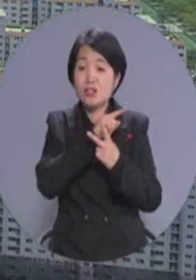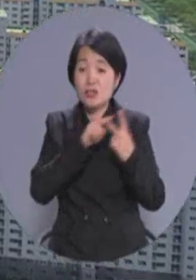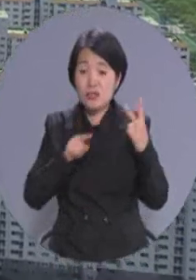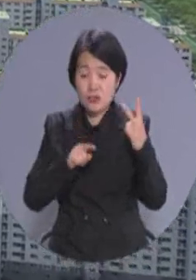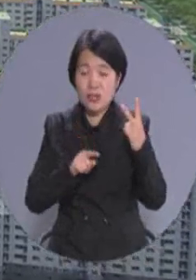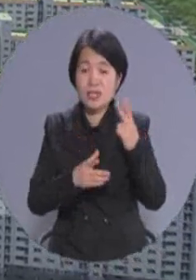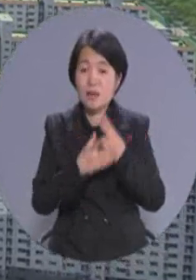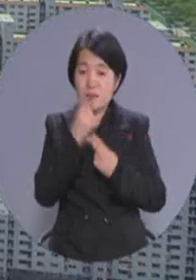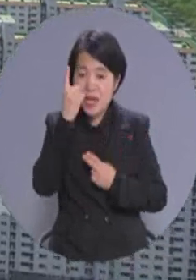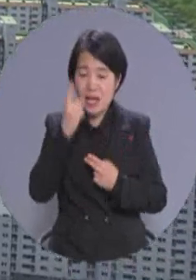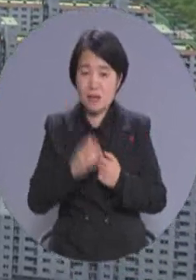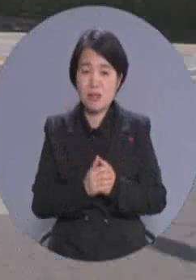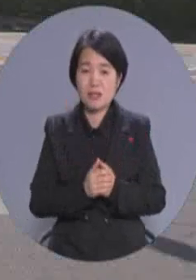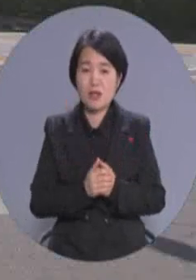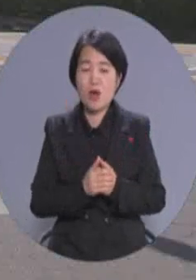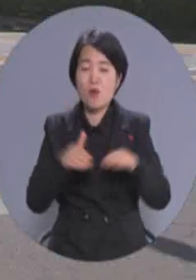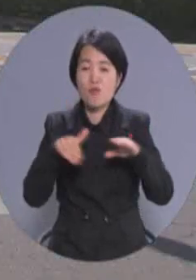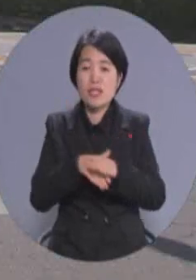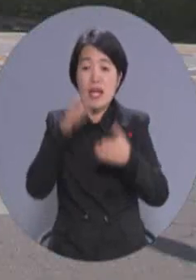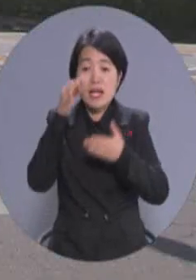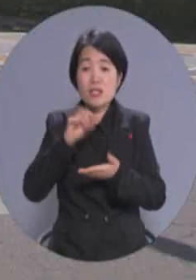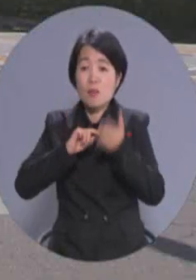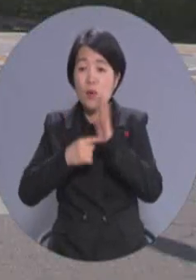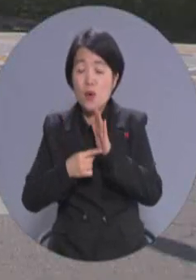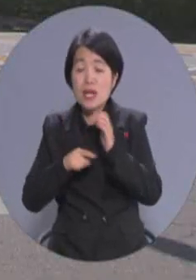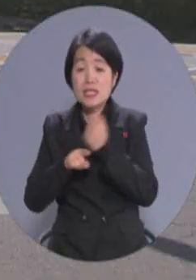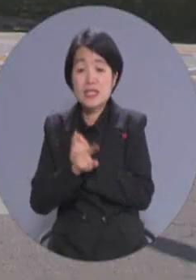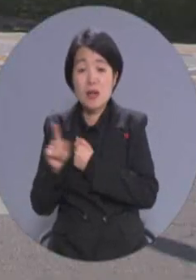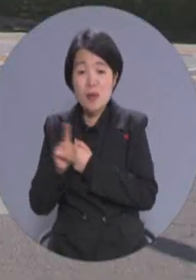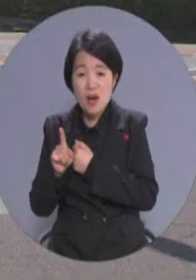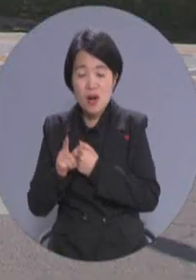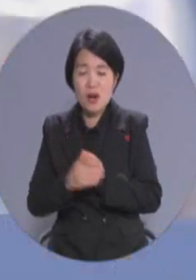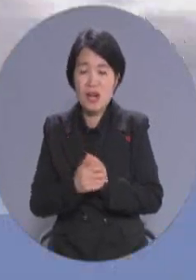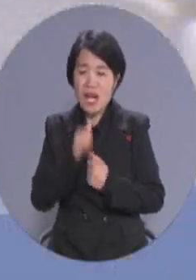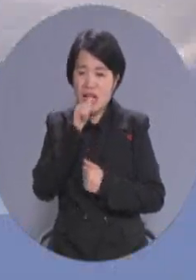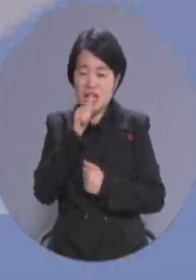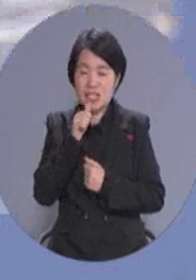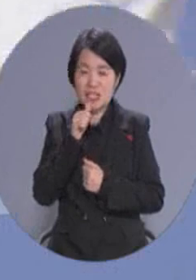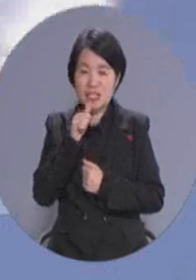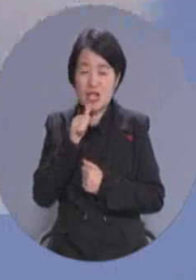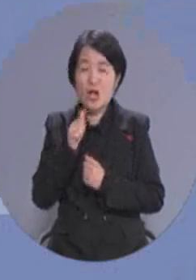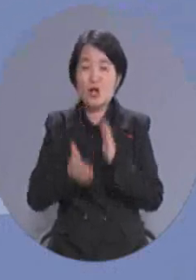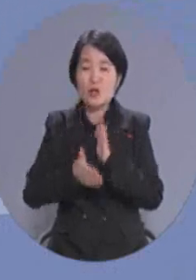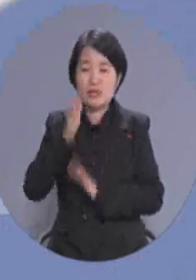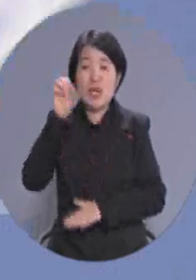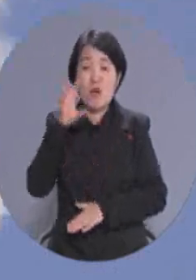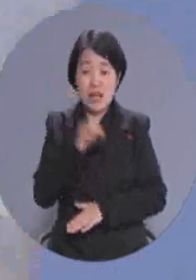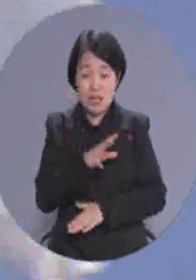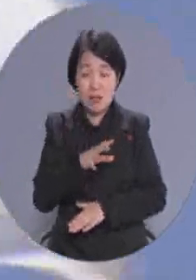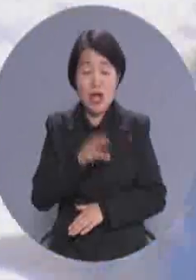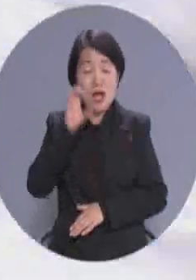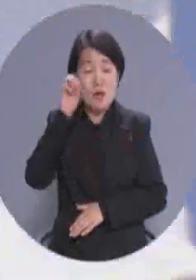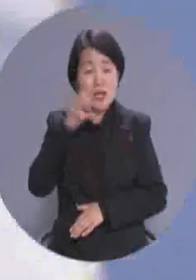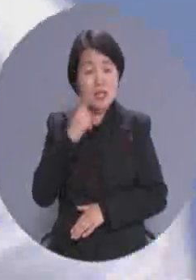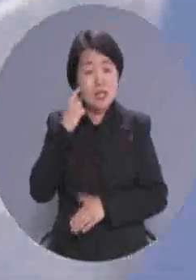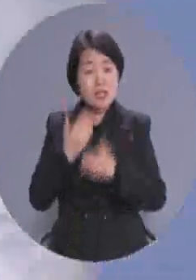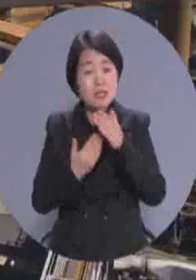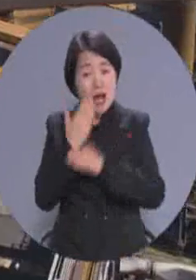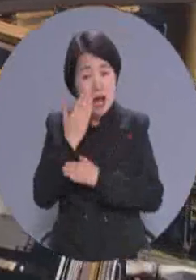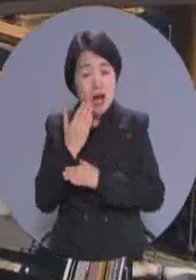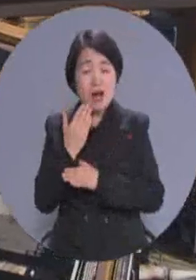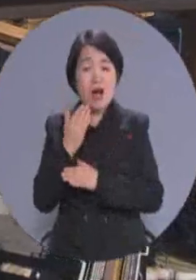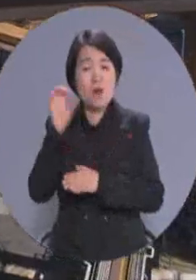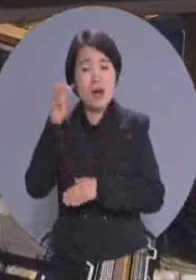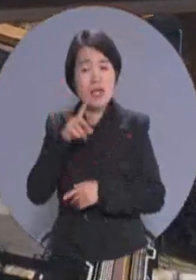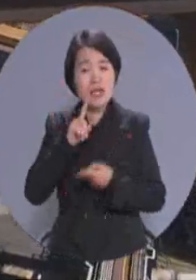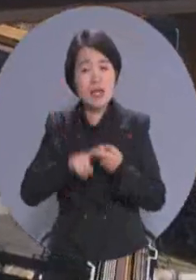강인함을 함축해 문화적 가치로 표현한 광양의 정체성은 철인 도시 광향 광향 하면 떠오르는 것과 광양에